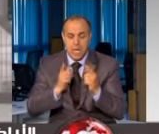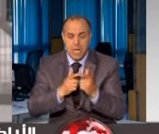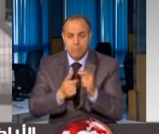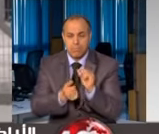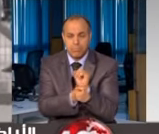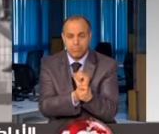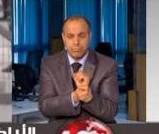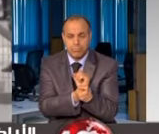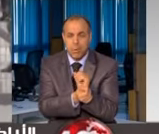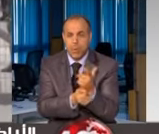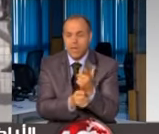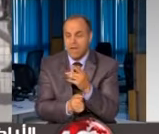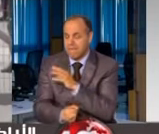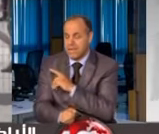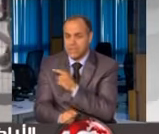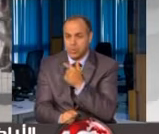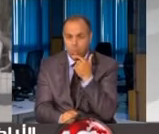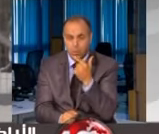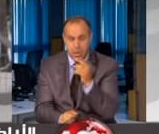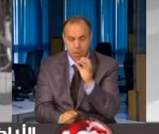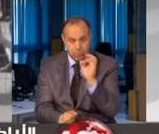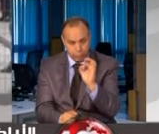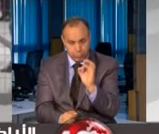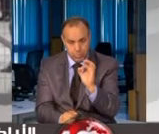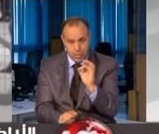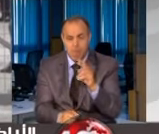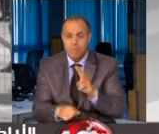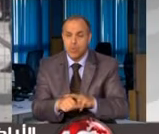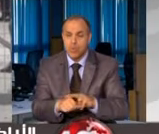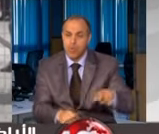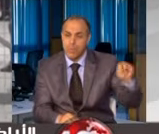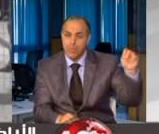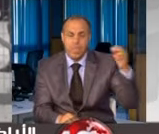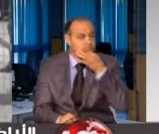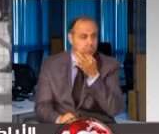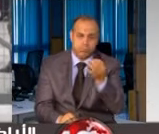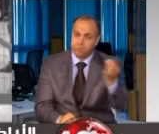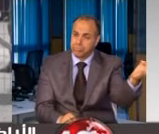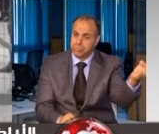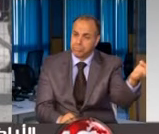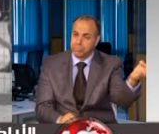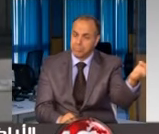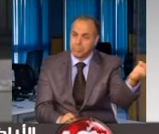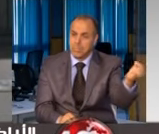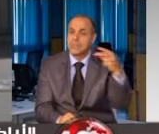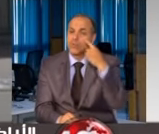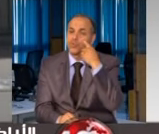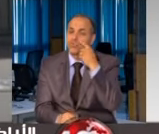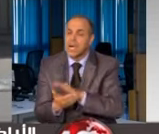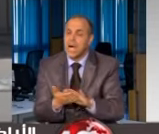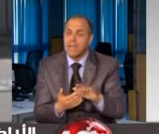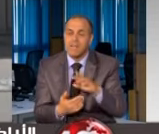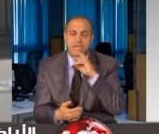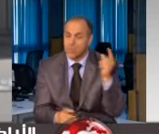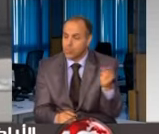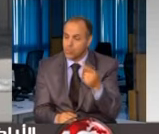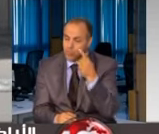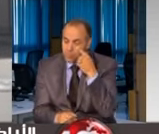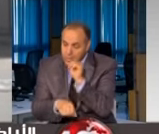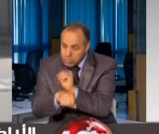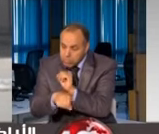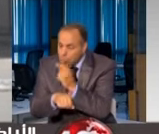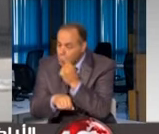الأسرى والمحررين في فلسطين عيسى قراقع الأمين العام للأمم المتحدة بان كي مون بزيارة الأراضي المحتلة والاطلاع على